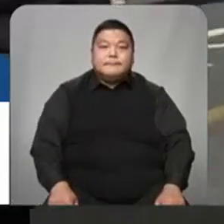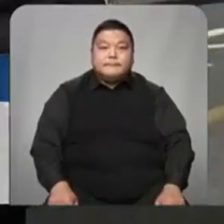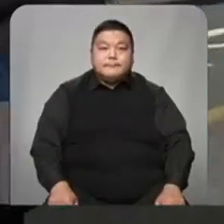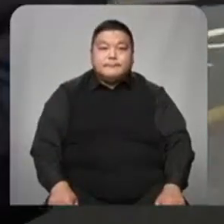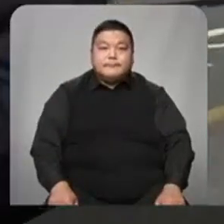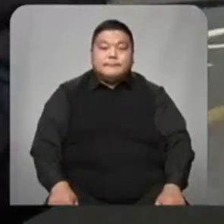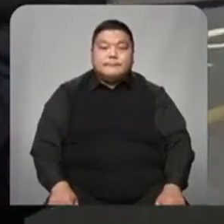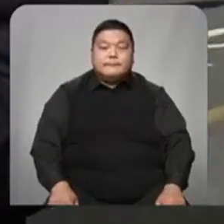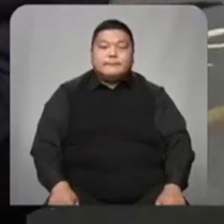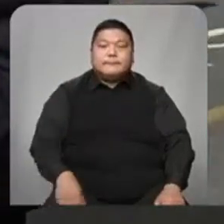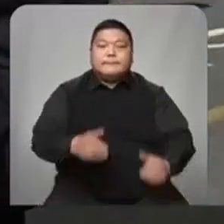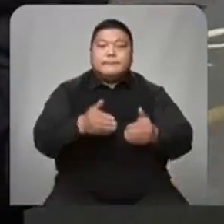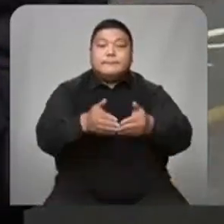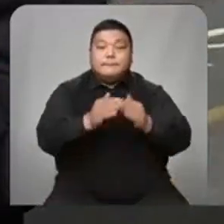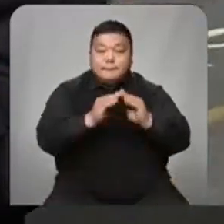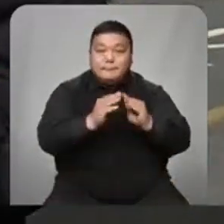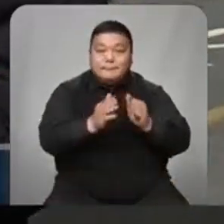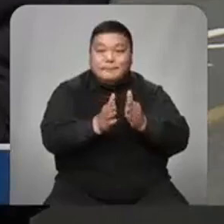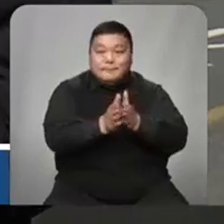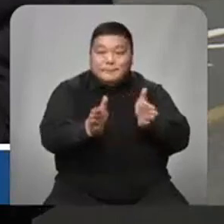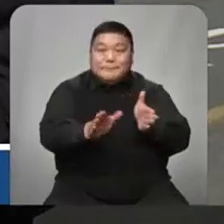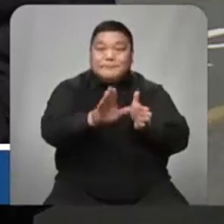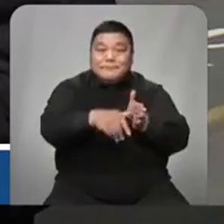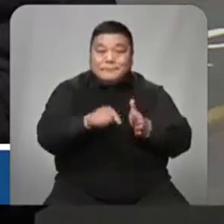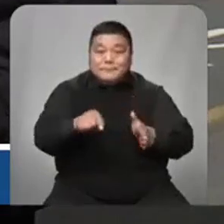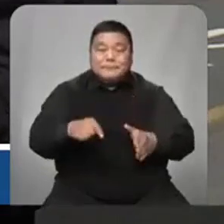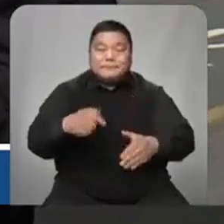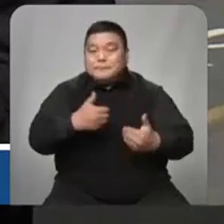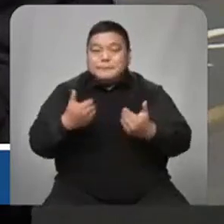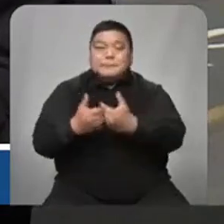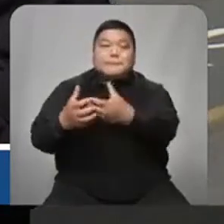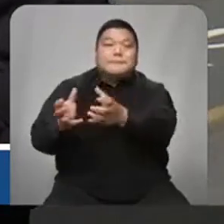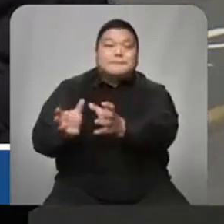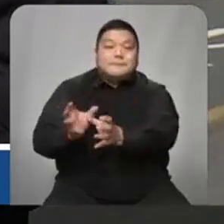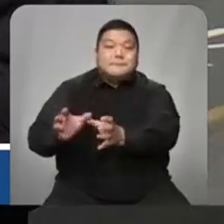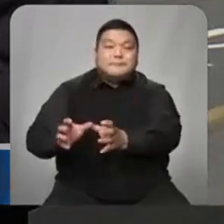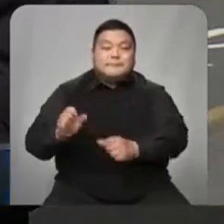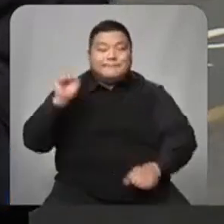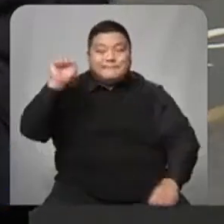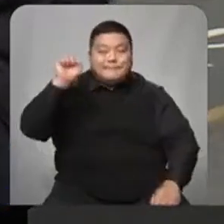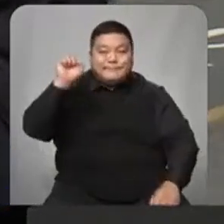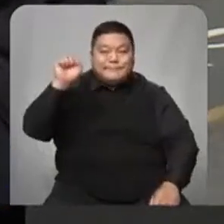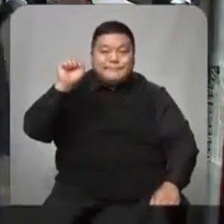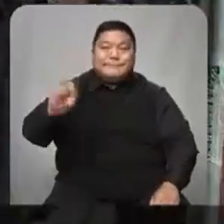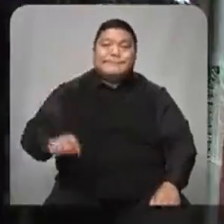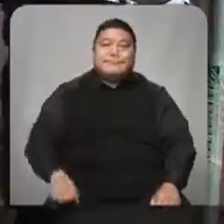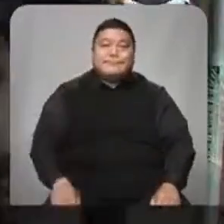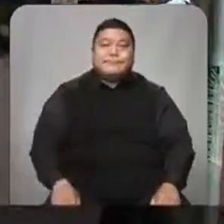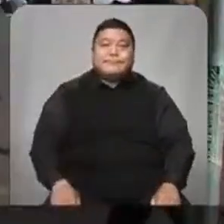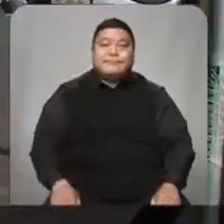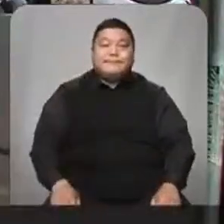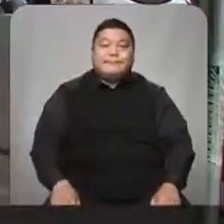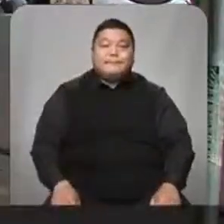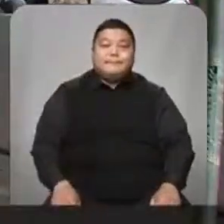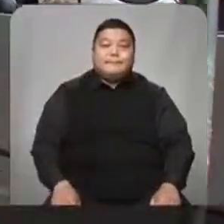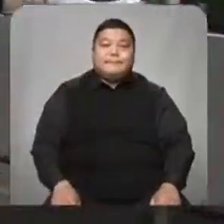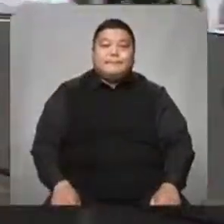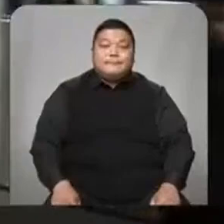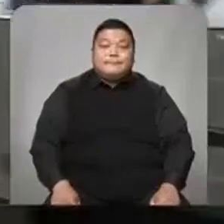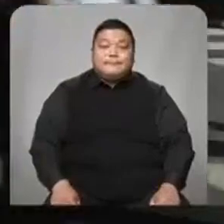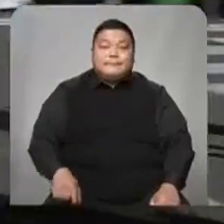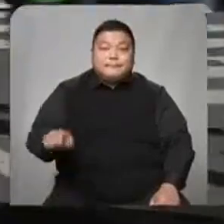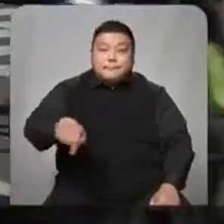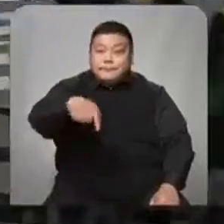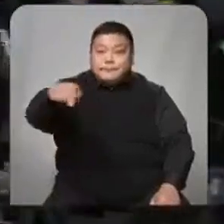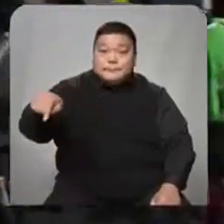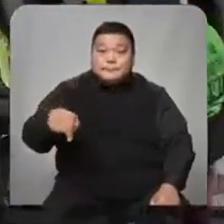예정입니다. 착공식 현장에서는 오색 케이블카 사업 취소를 요구하는 환경단체의 시위도 잇따랐습니다. 환경단체와